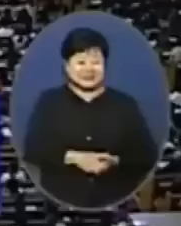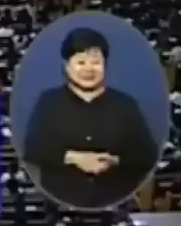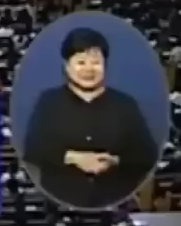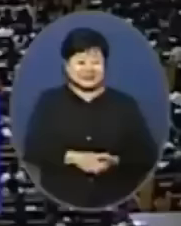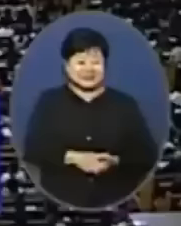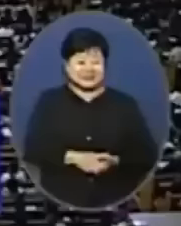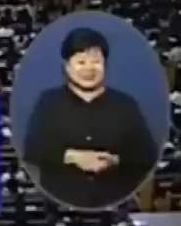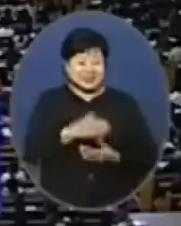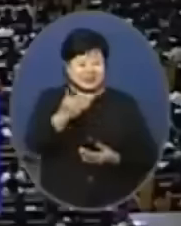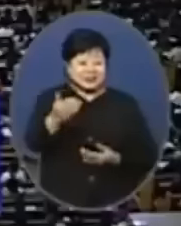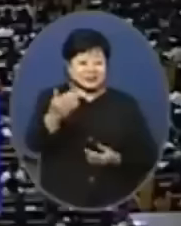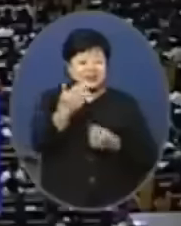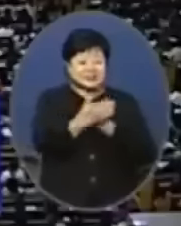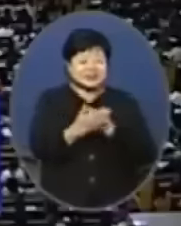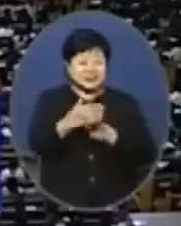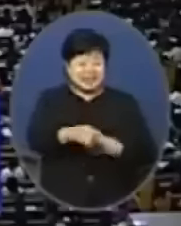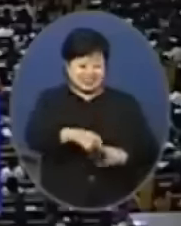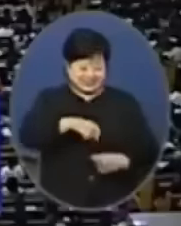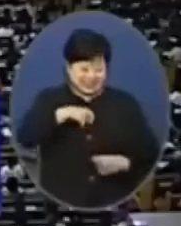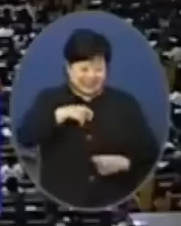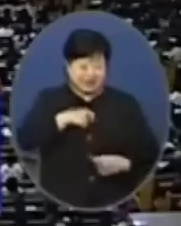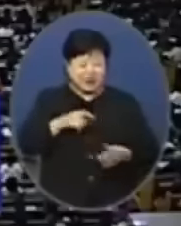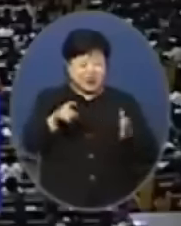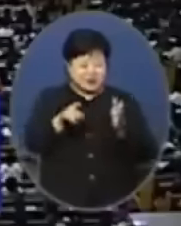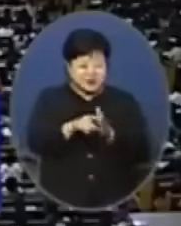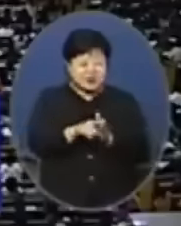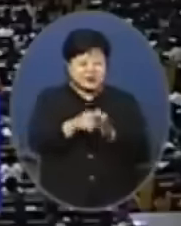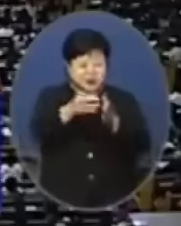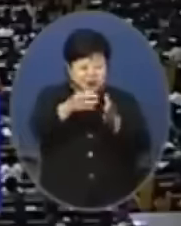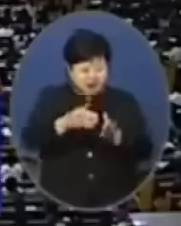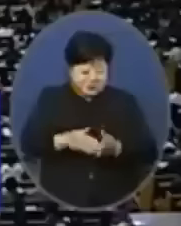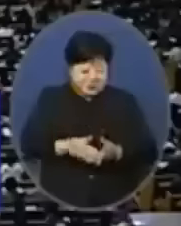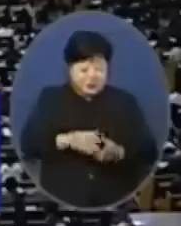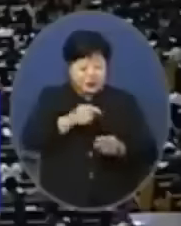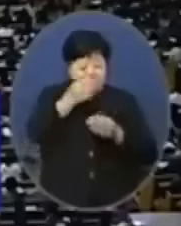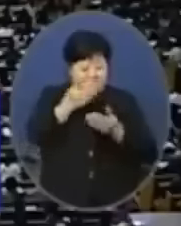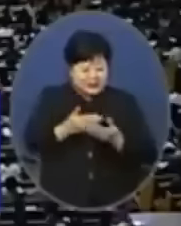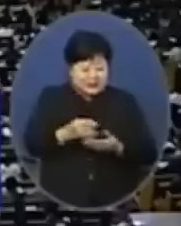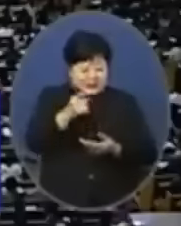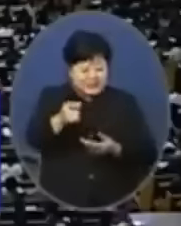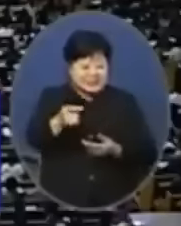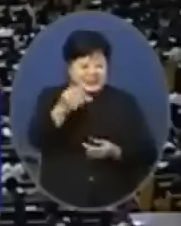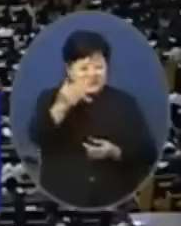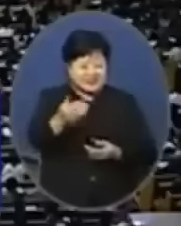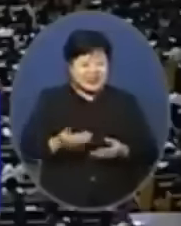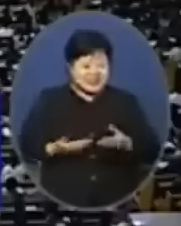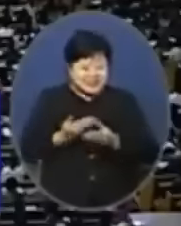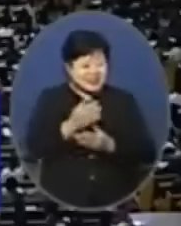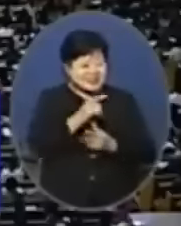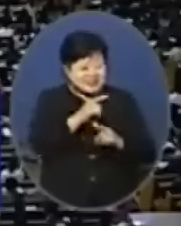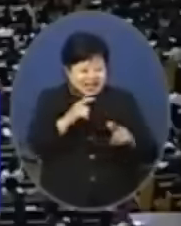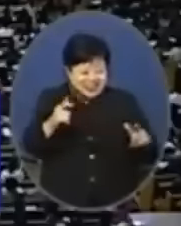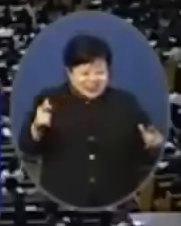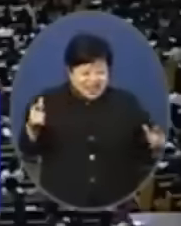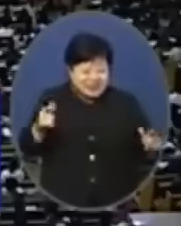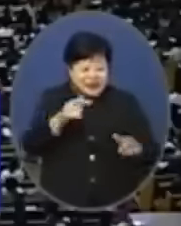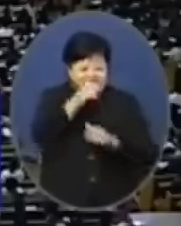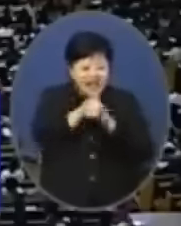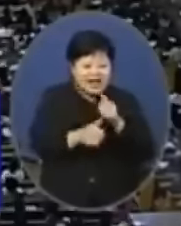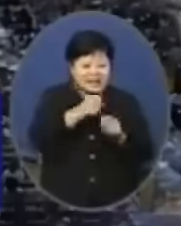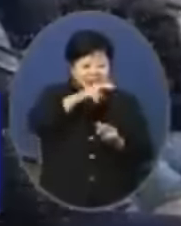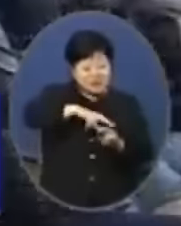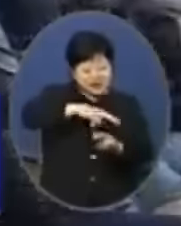2장 8절로 9절 너희는 그 은혜에 의하여 믿음으로 말미암아 구원을 받았으니 이것은 너희에게서 난 것이